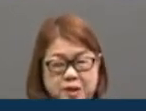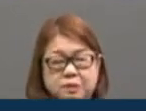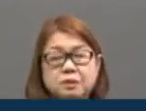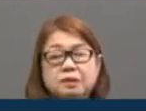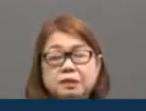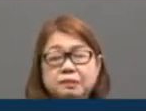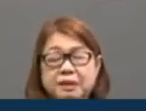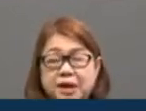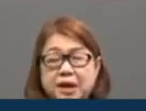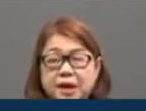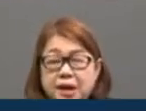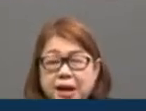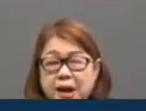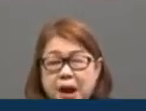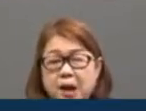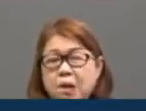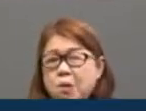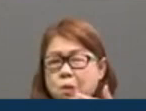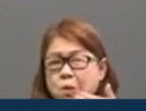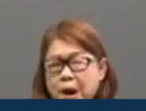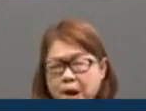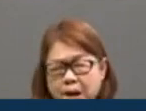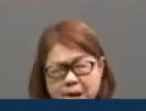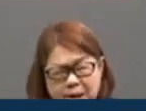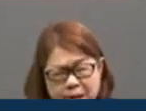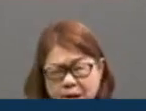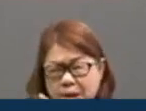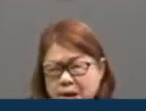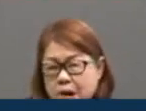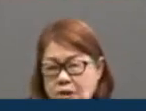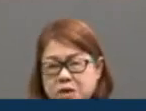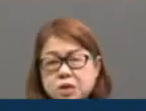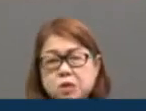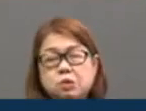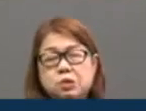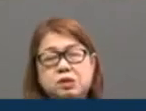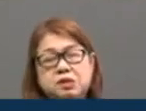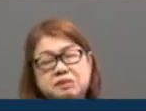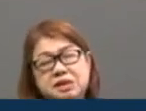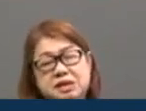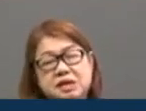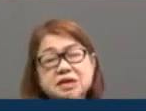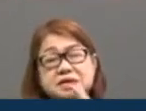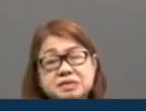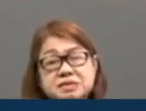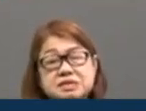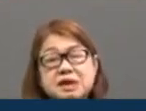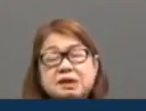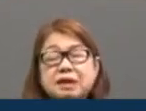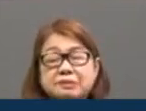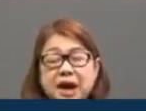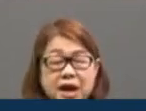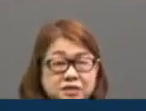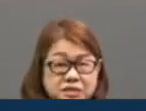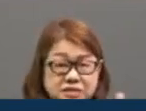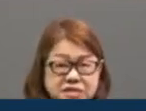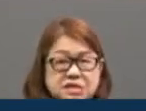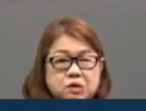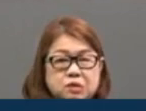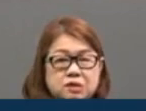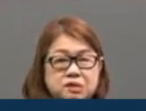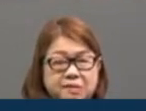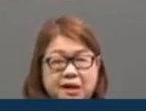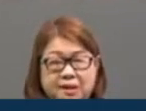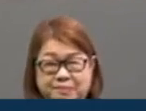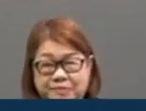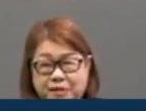ษตรและสหกรณ์และชาวไร่อ้อยร่วมเป็นคณะทำงาน มีกรอบระยะเวลาการทำงานไม่เกิน1เดือนไปดูว่าสิ่ง